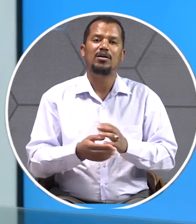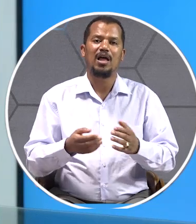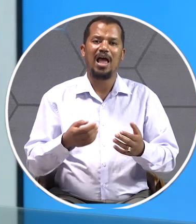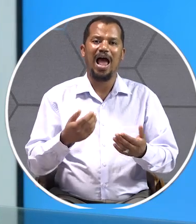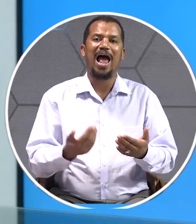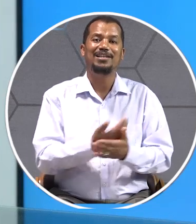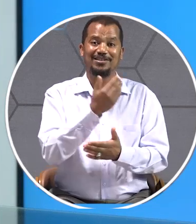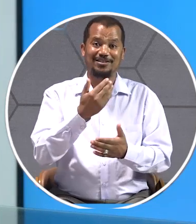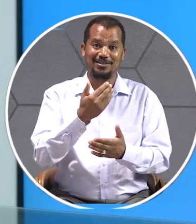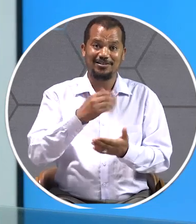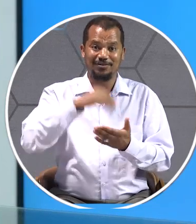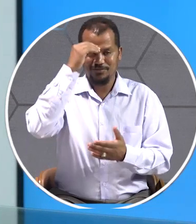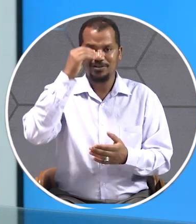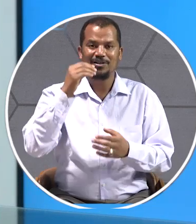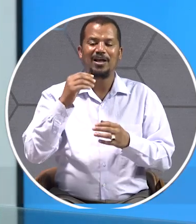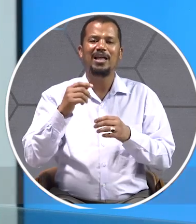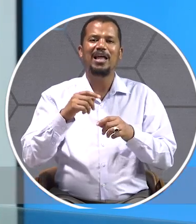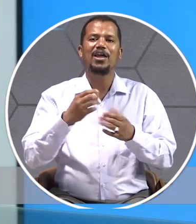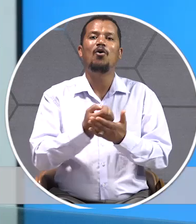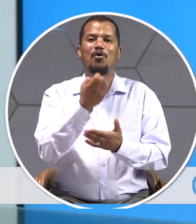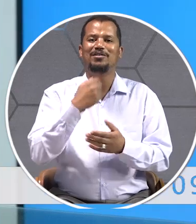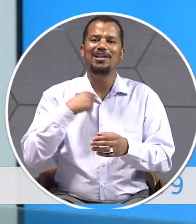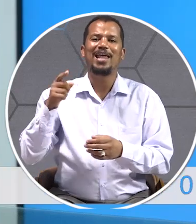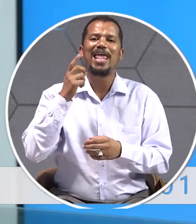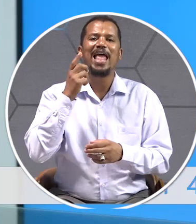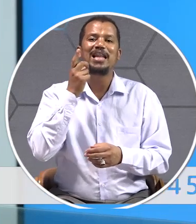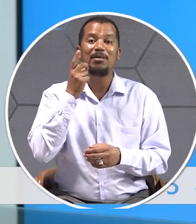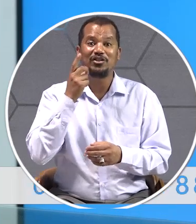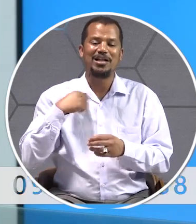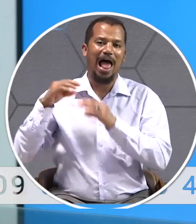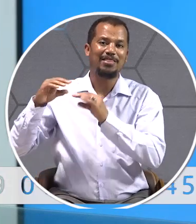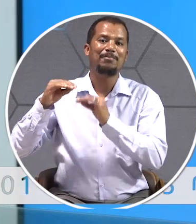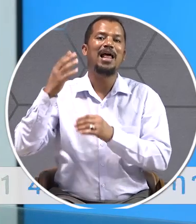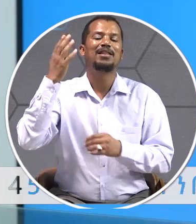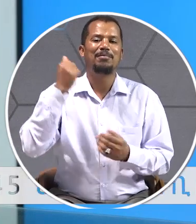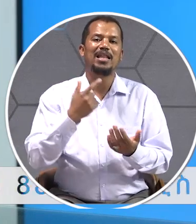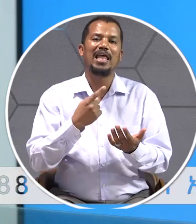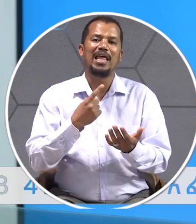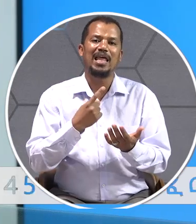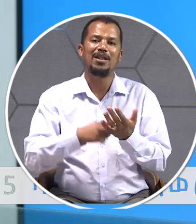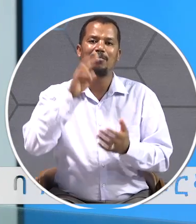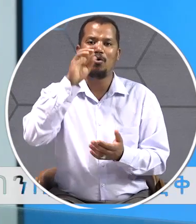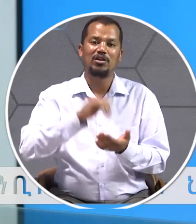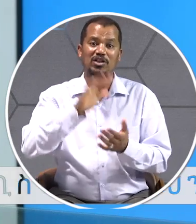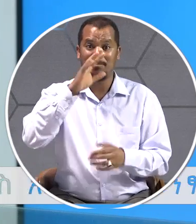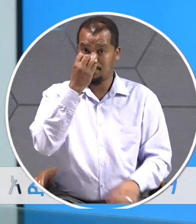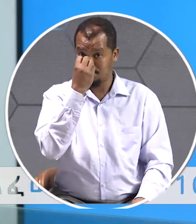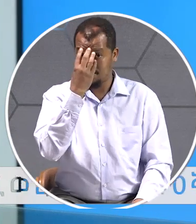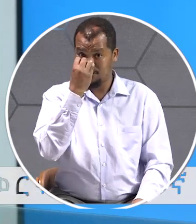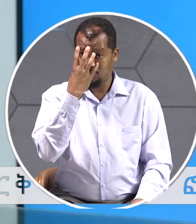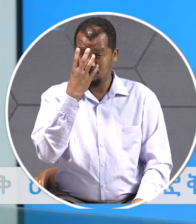ፍሬሽማን ላይ አንድ ኢኮኖሚክስ ኢንትሮዳክሽን ቱ ኢኮኖሚክስ አስተምሪያት ስለነበር ይህንን በ2005 በፈረንጆች